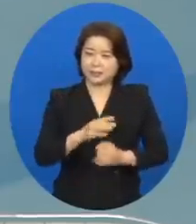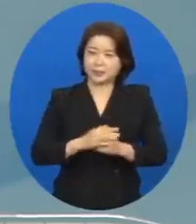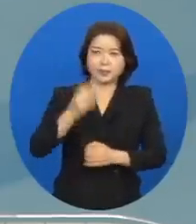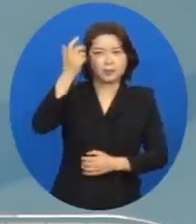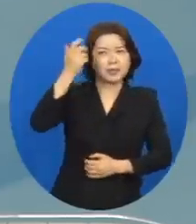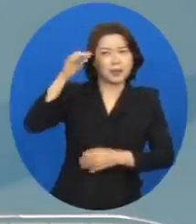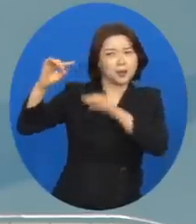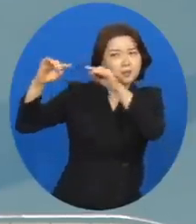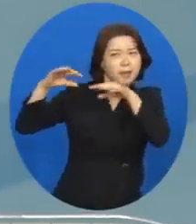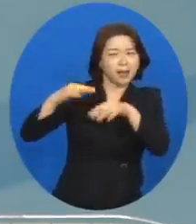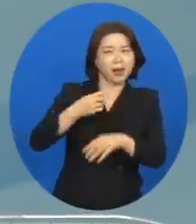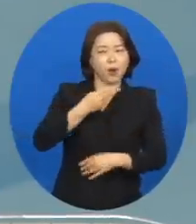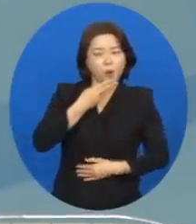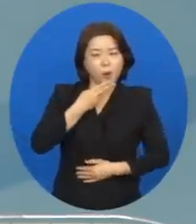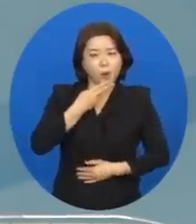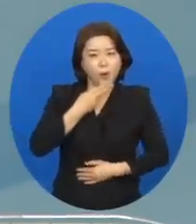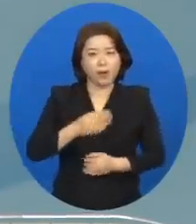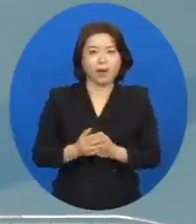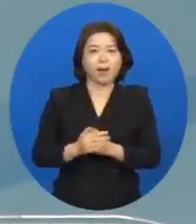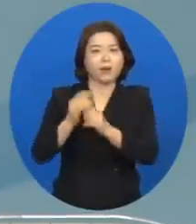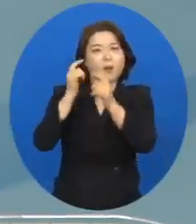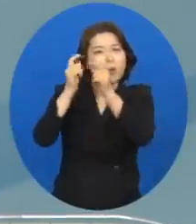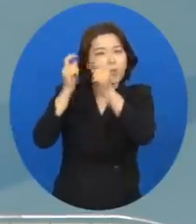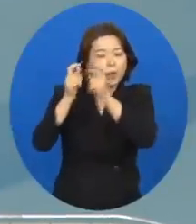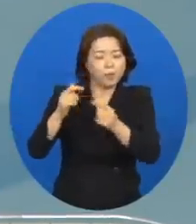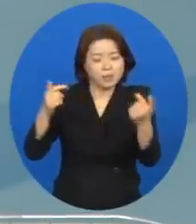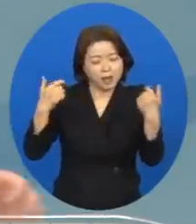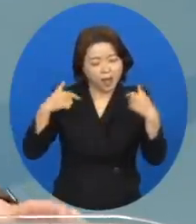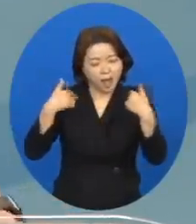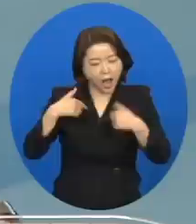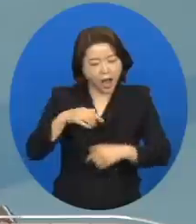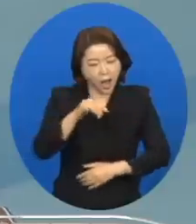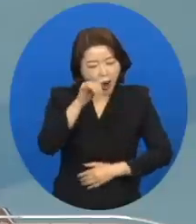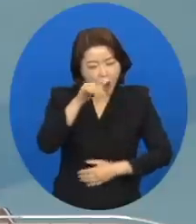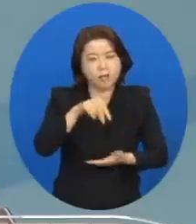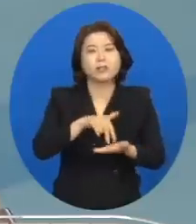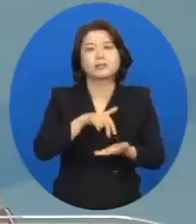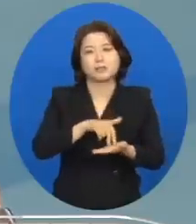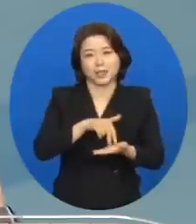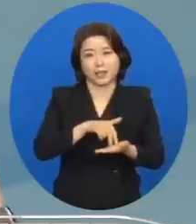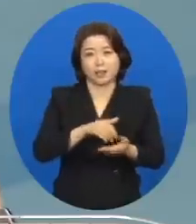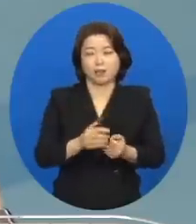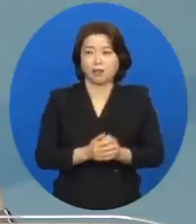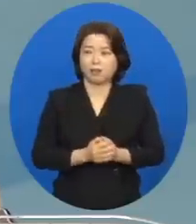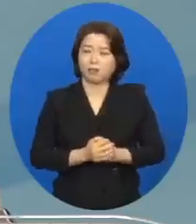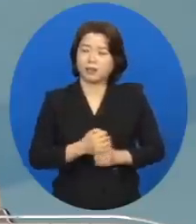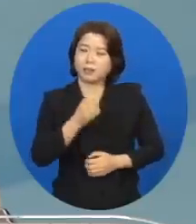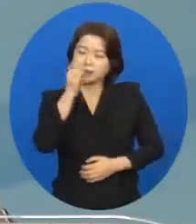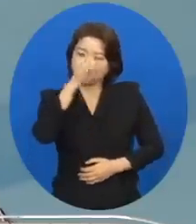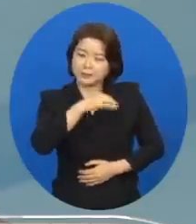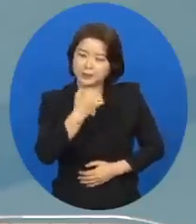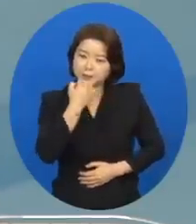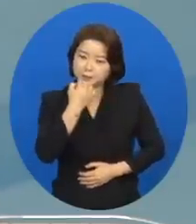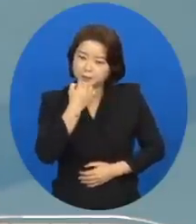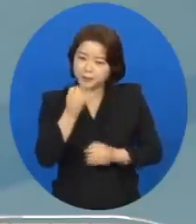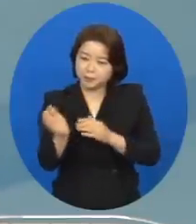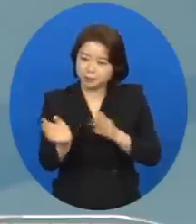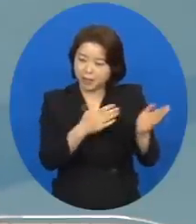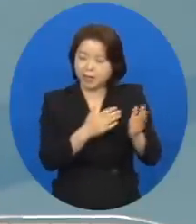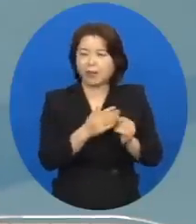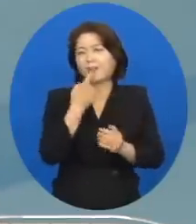없을까, 그런 고민을 늘 하던 입장이니까 그냥 웃어만 넘기기가 쉽지는